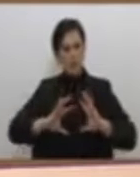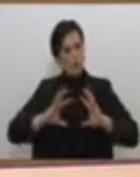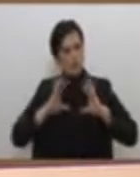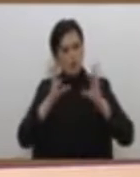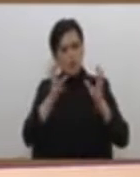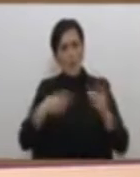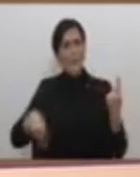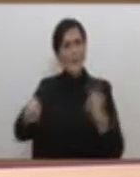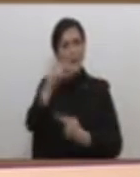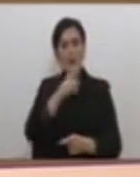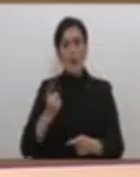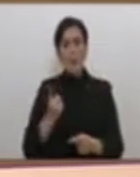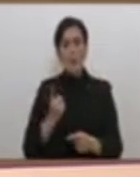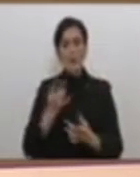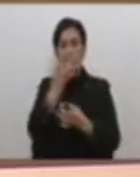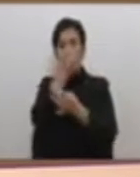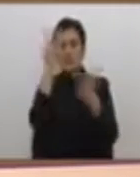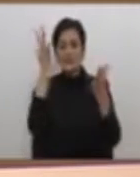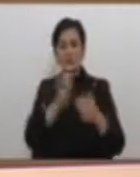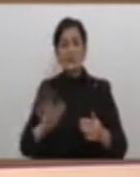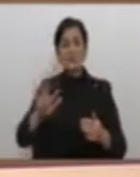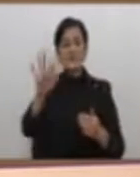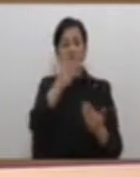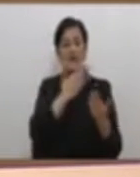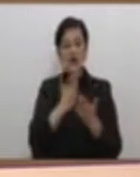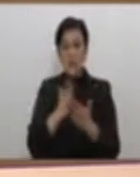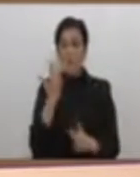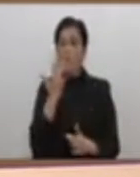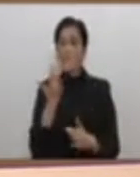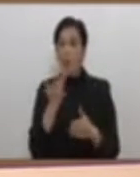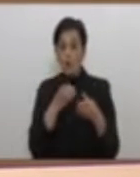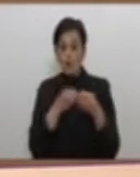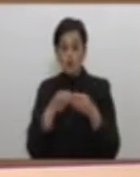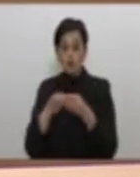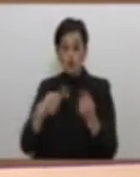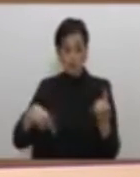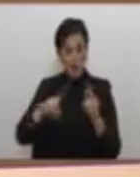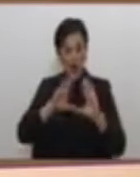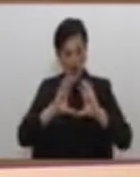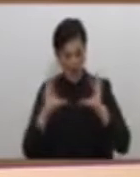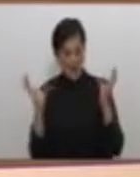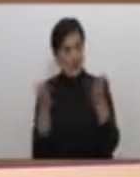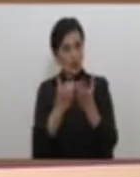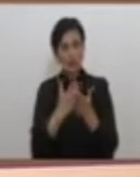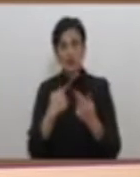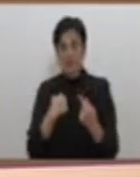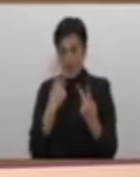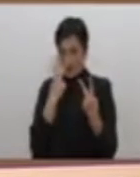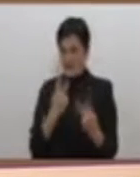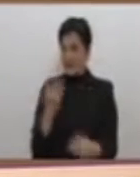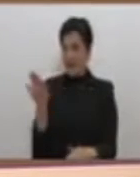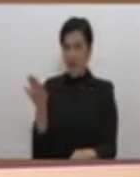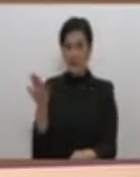მოლოდინი, ყველა ცივილიზებული ქვეყნის მიმართ არის პოლიტიკურ ჯგუფებს შორის ერთიანობა, ჩვენ ვხედავთ, რომ